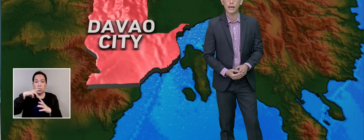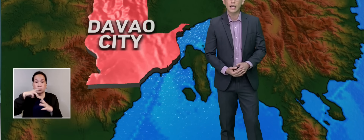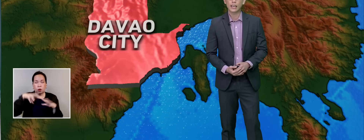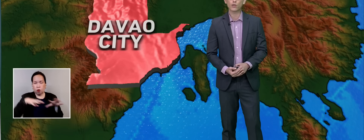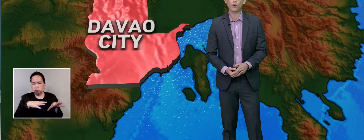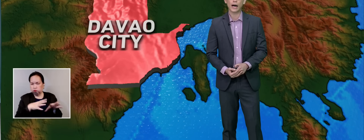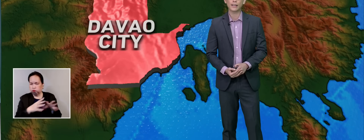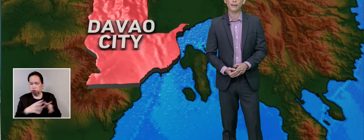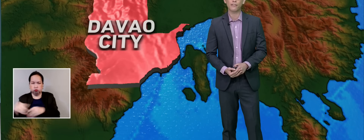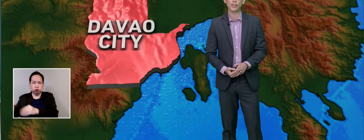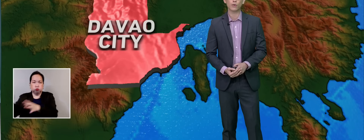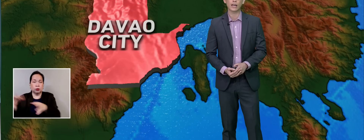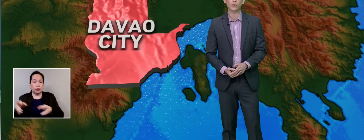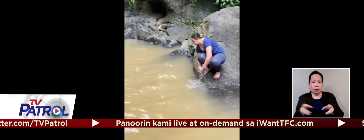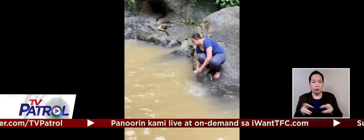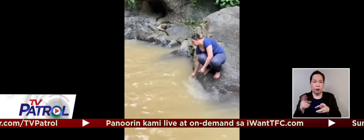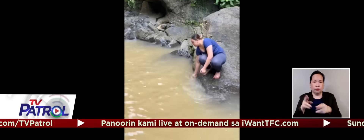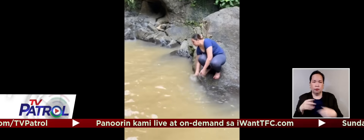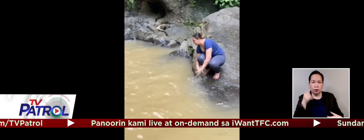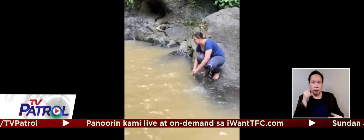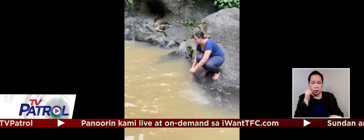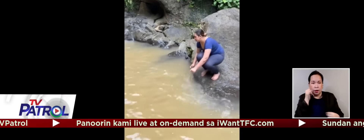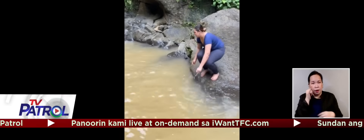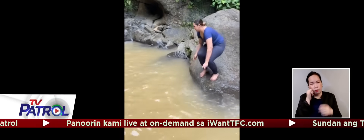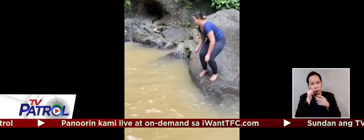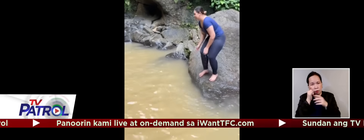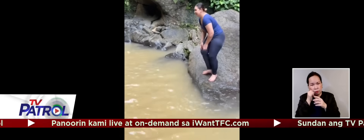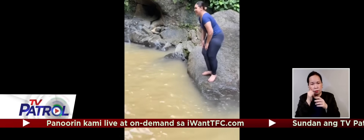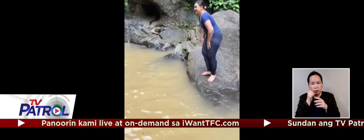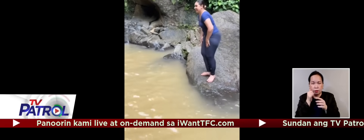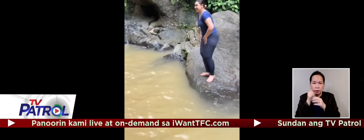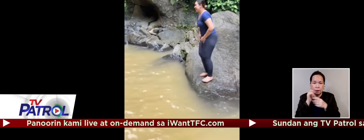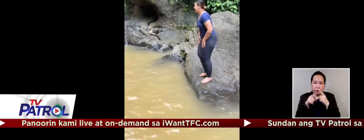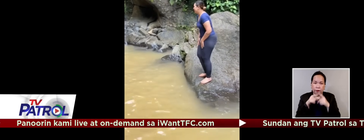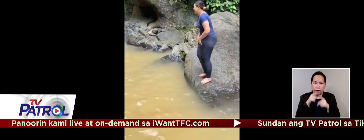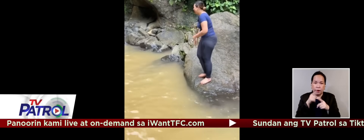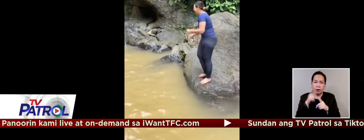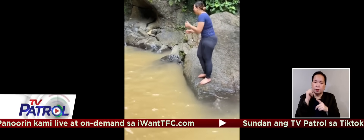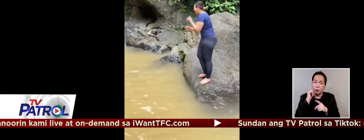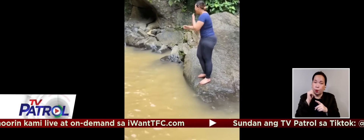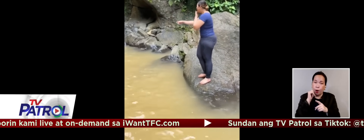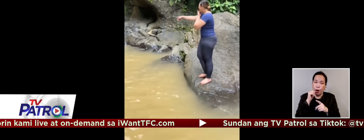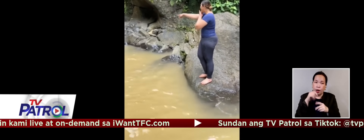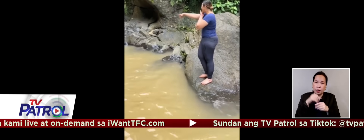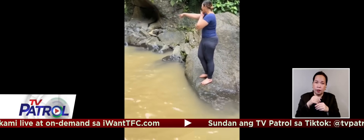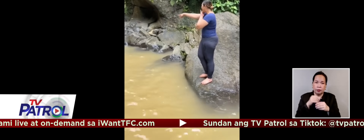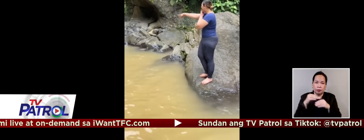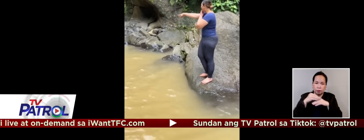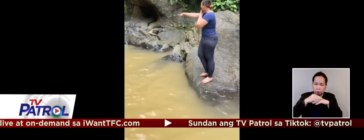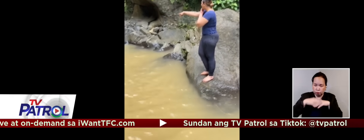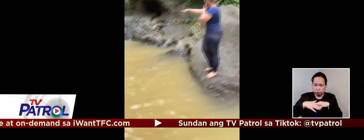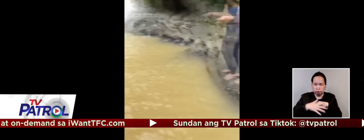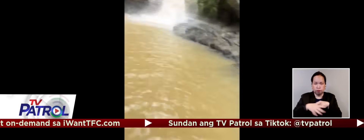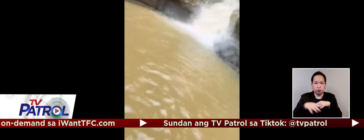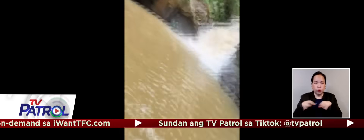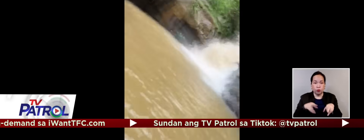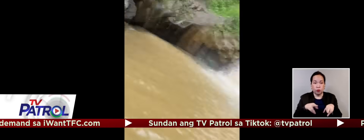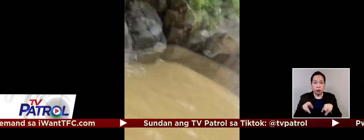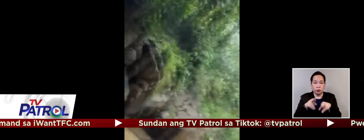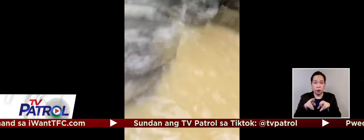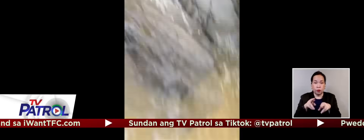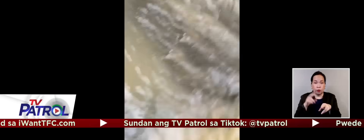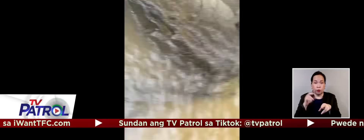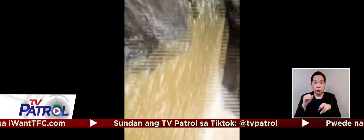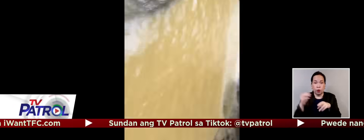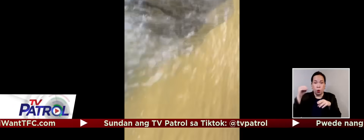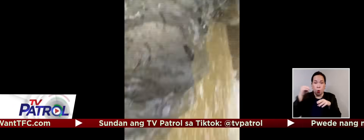hapon. Kinukuha na ng video ng turistang si Jay ang kanyang kaibigang babae sa batuhan ng Antag River sa Barangay Turil nang biglang